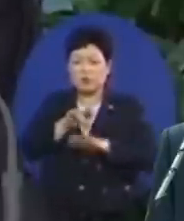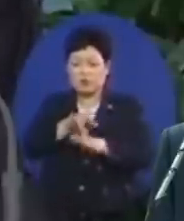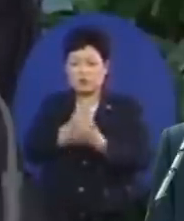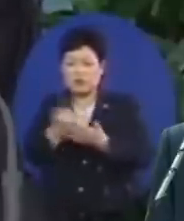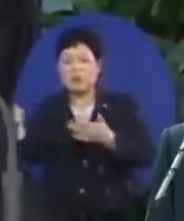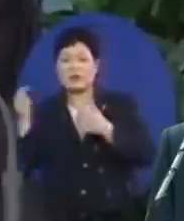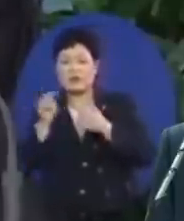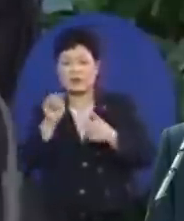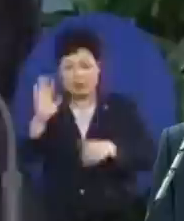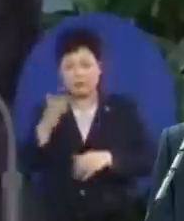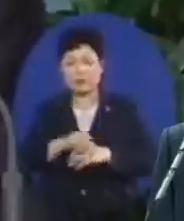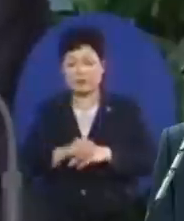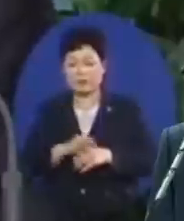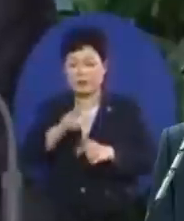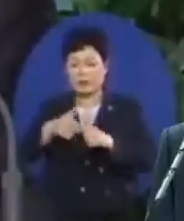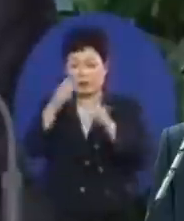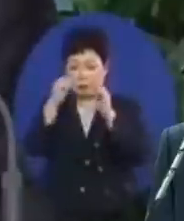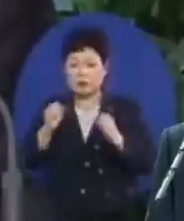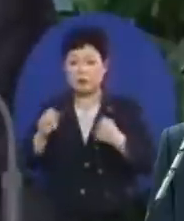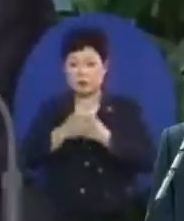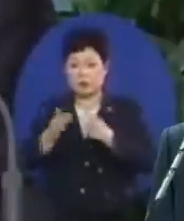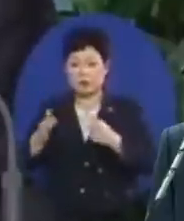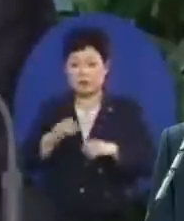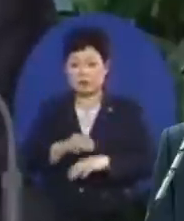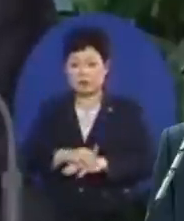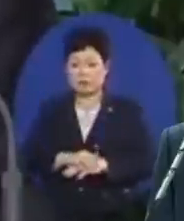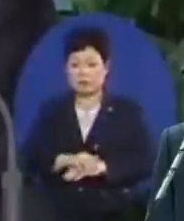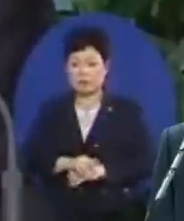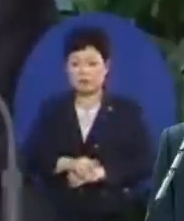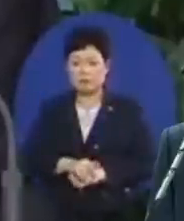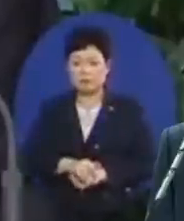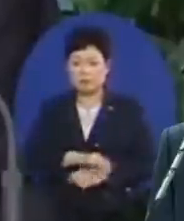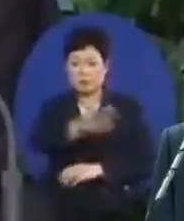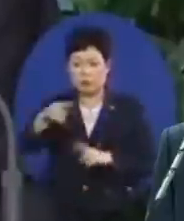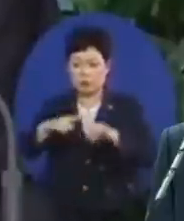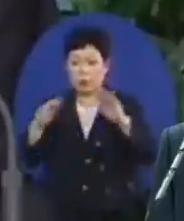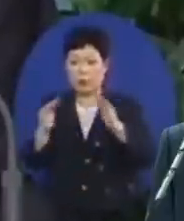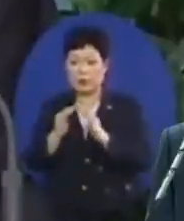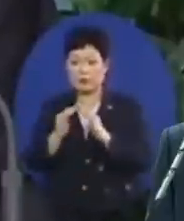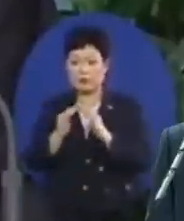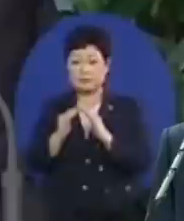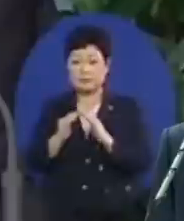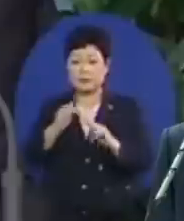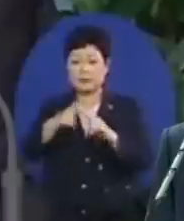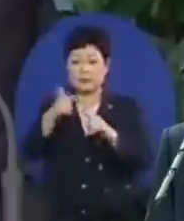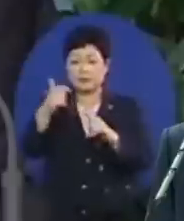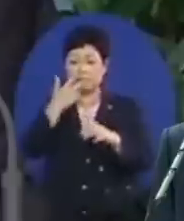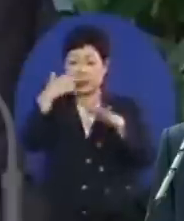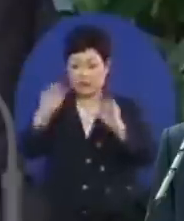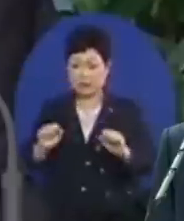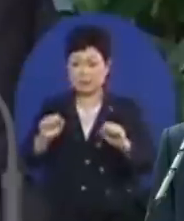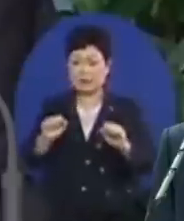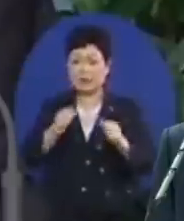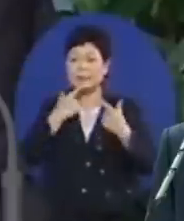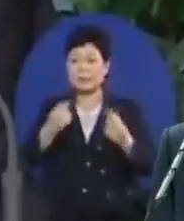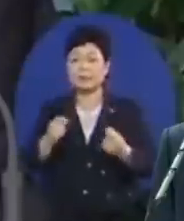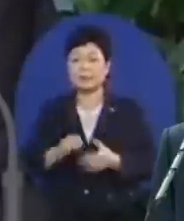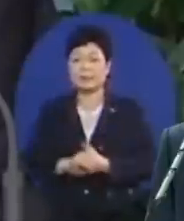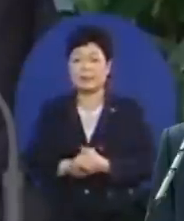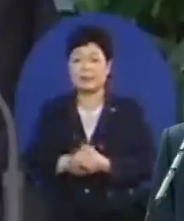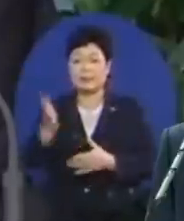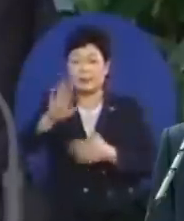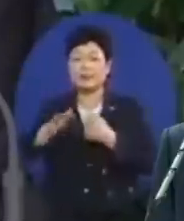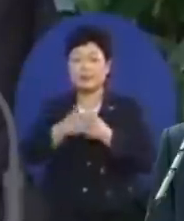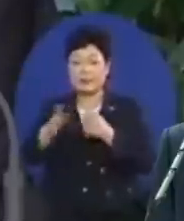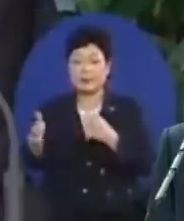것입니다. 예수님이 계시기 때문에 우리 교회는 예수님이 살아계셔요.